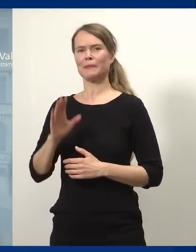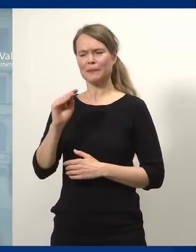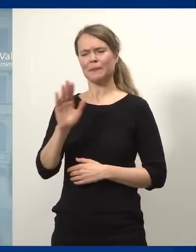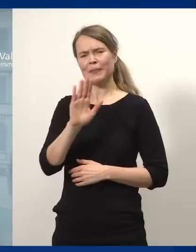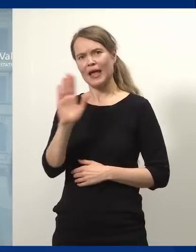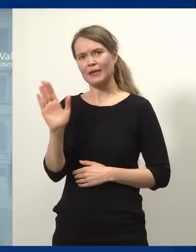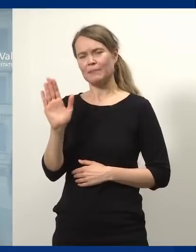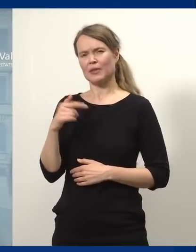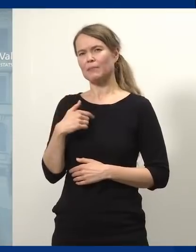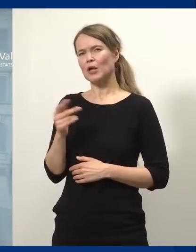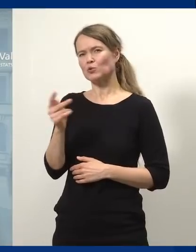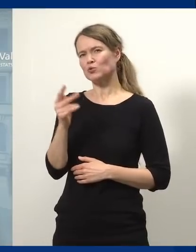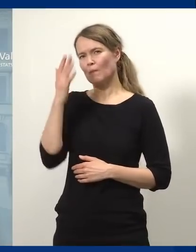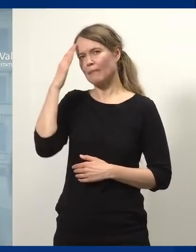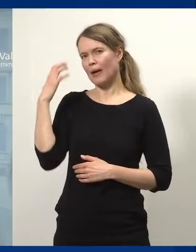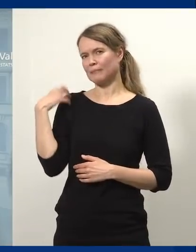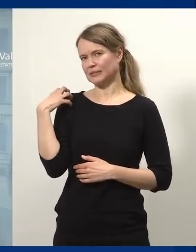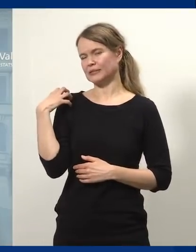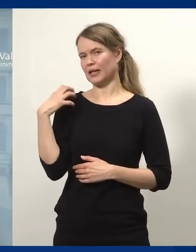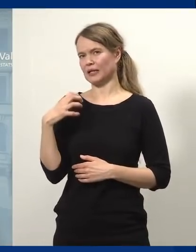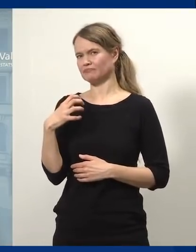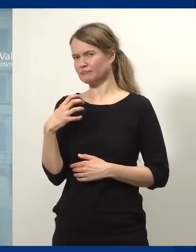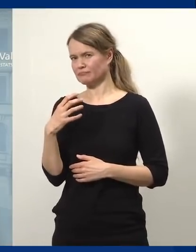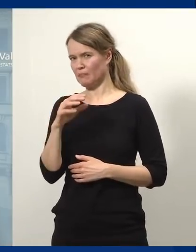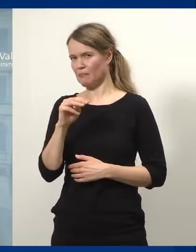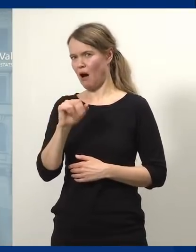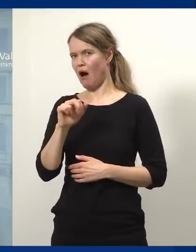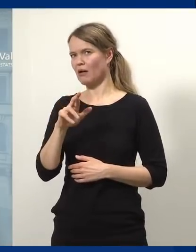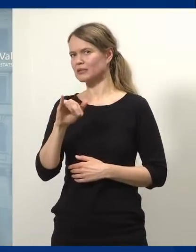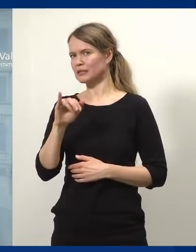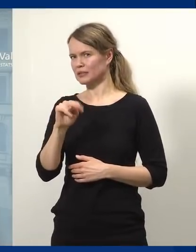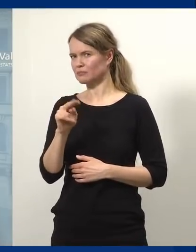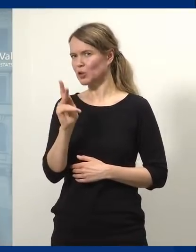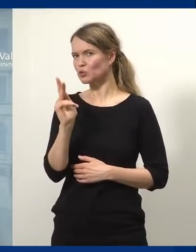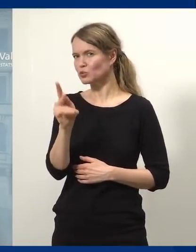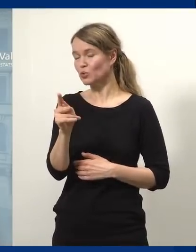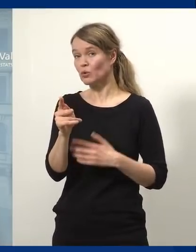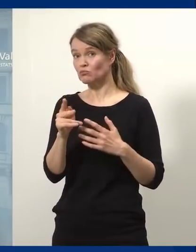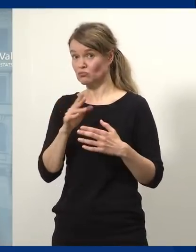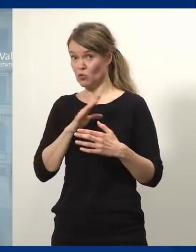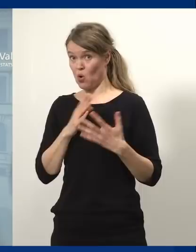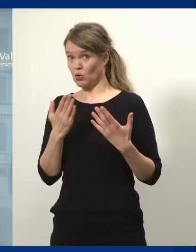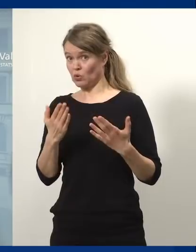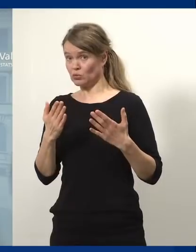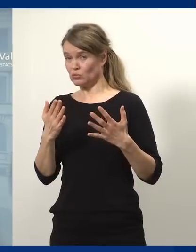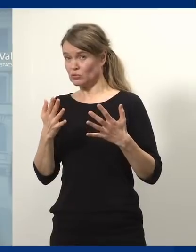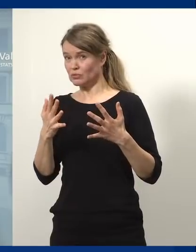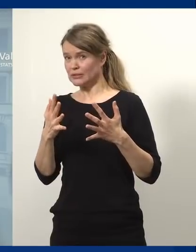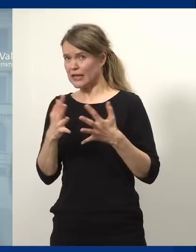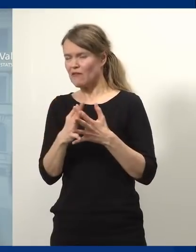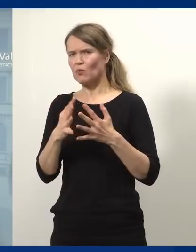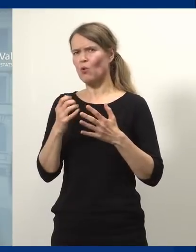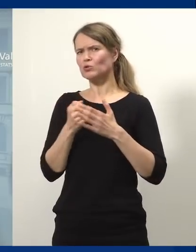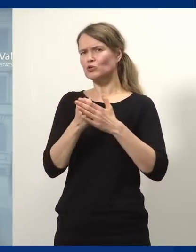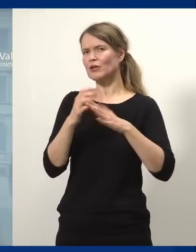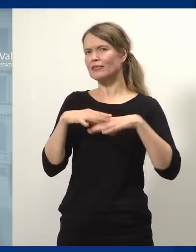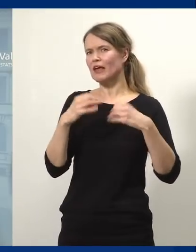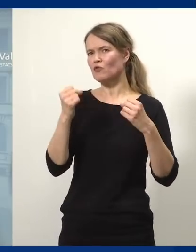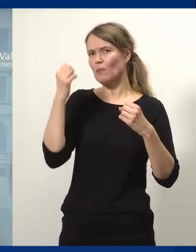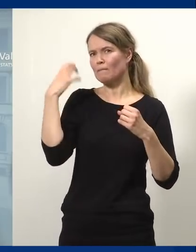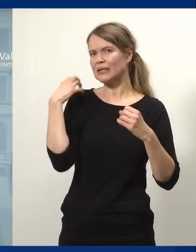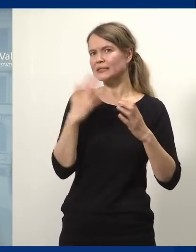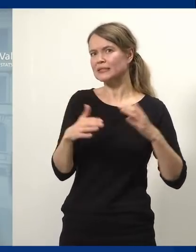Kysyisin pääministeri Marinilta siitä, että onko nyt tullut selvyys sitten tähän, kun sosiaali- ja terveysministeriö ja sitten